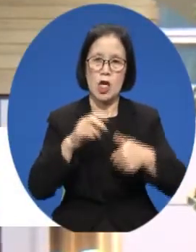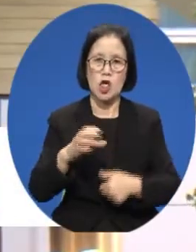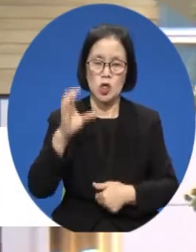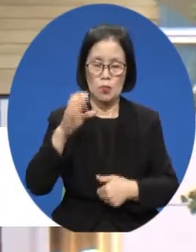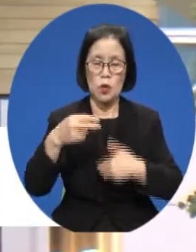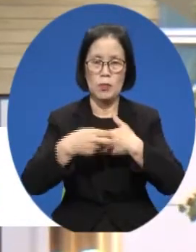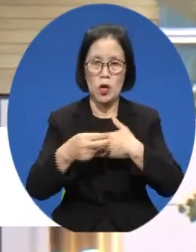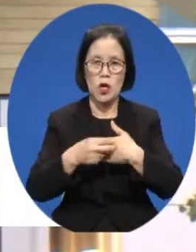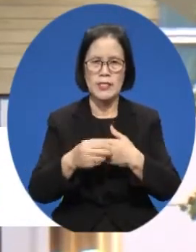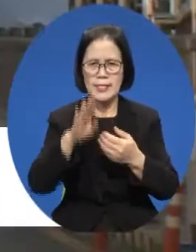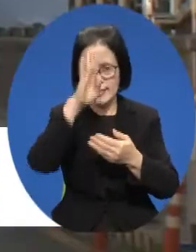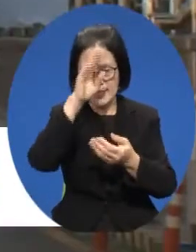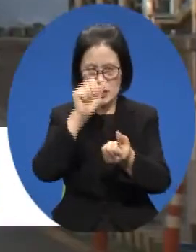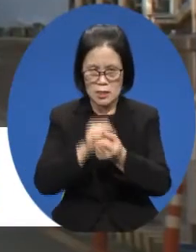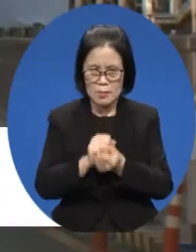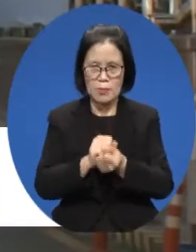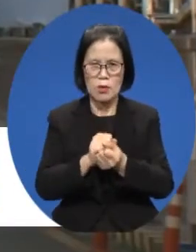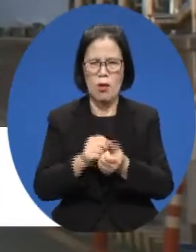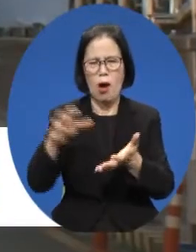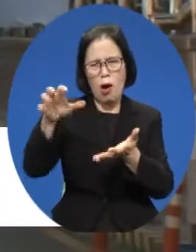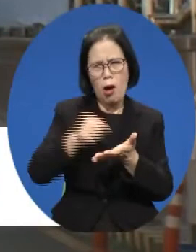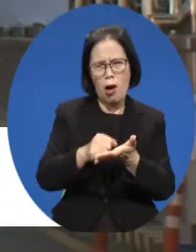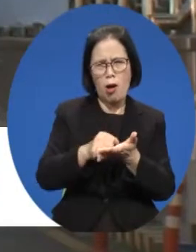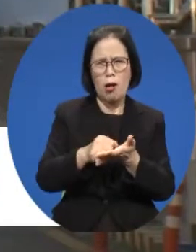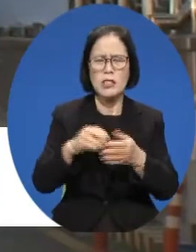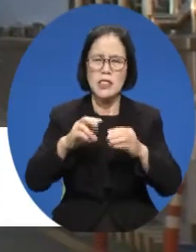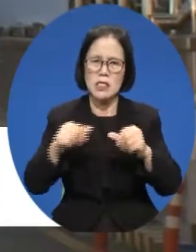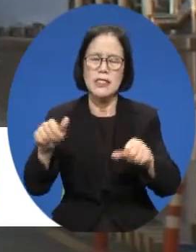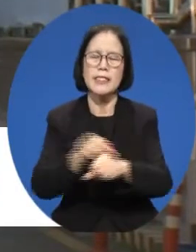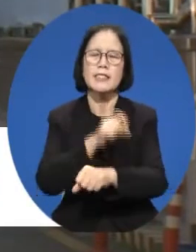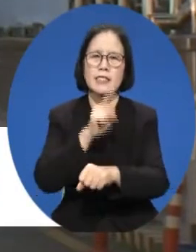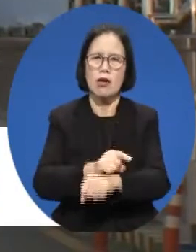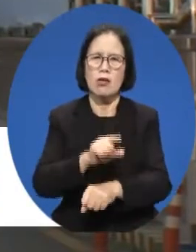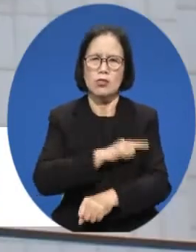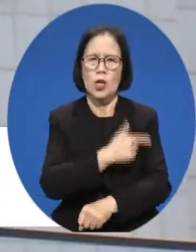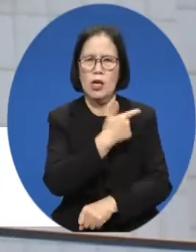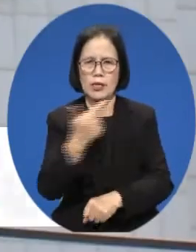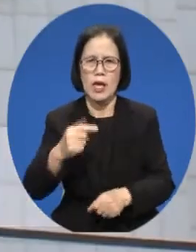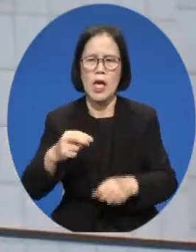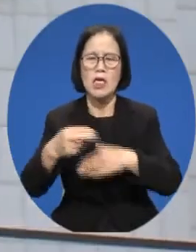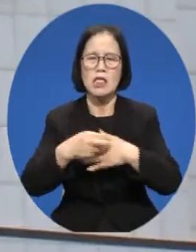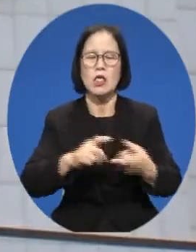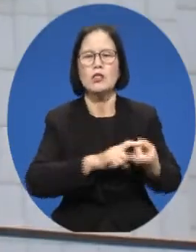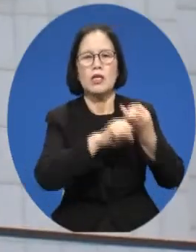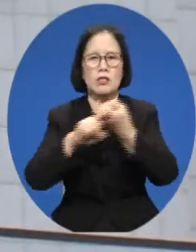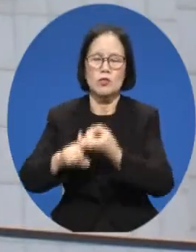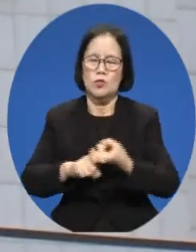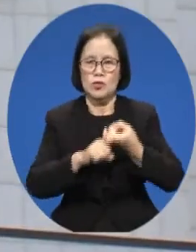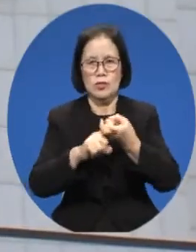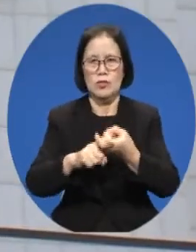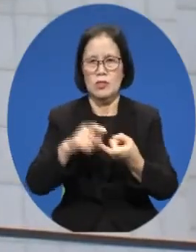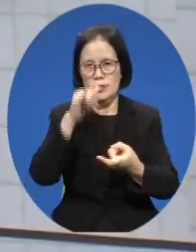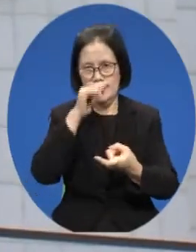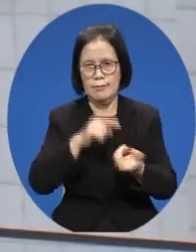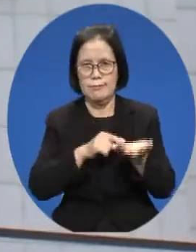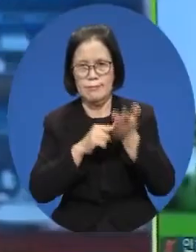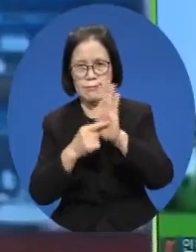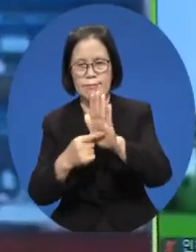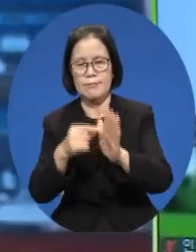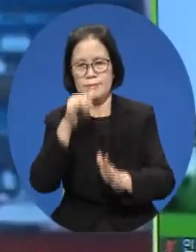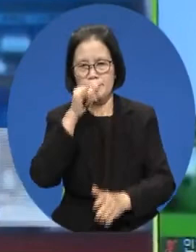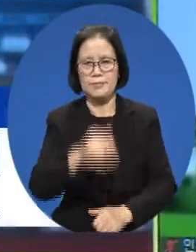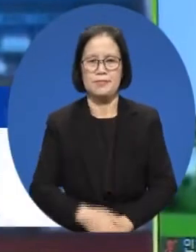감염병 유이 위험이 높은 지리적 특성과 국내 최대 의료 네트워크 등을 관점으로 내세우고 있습니다